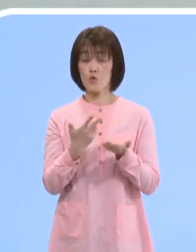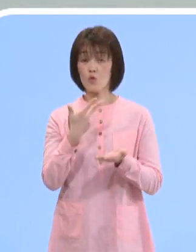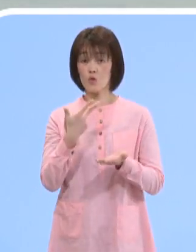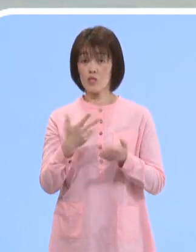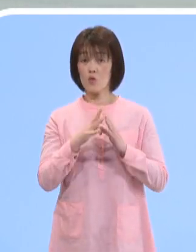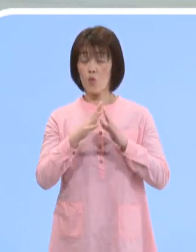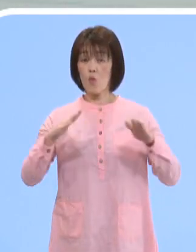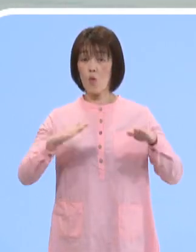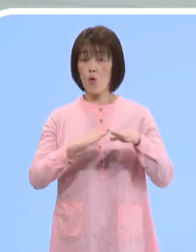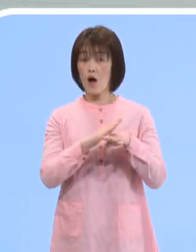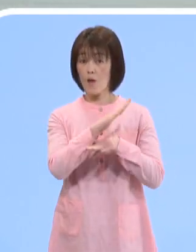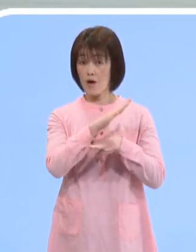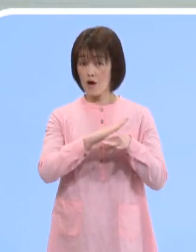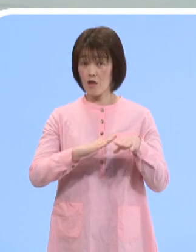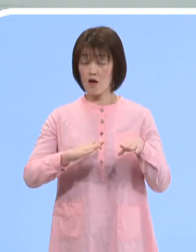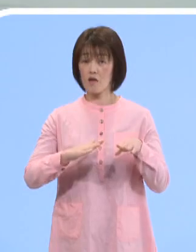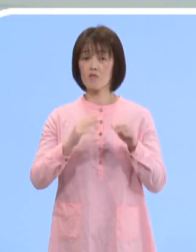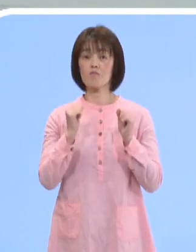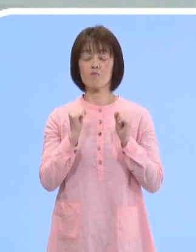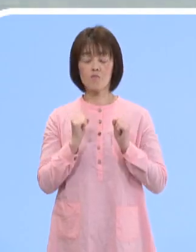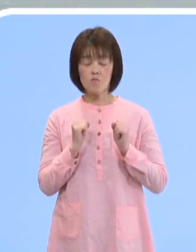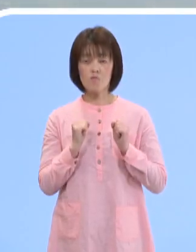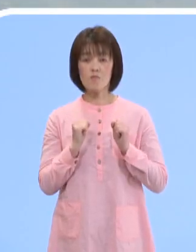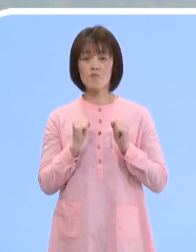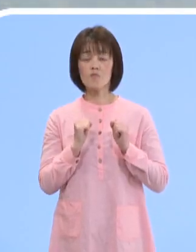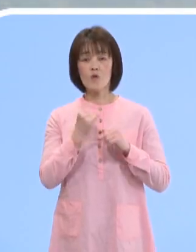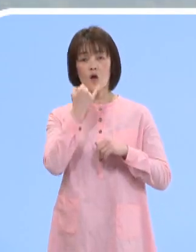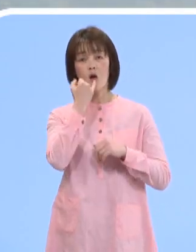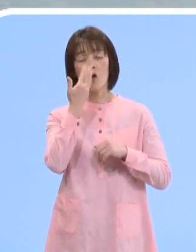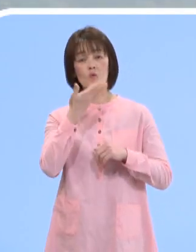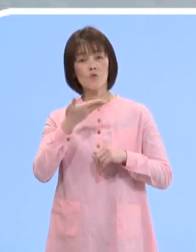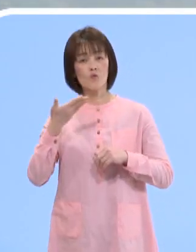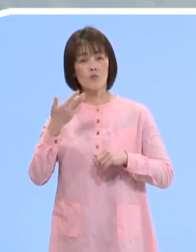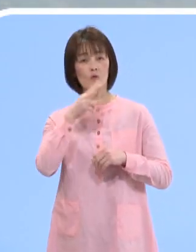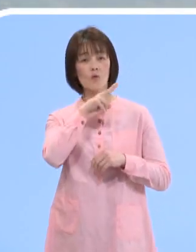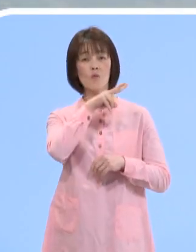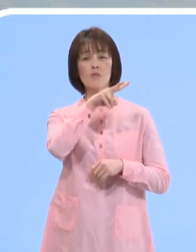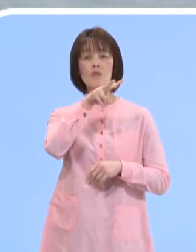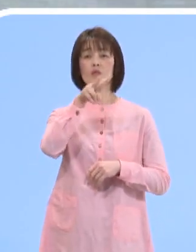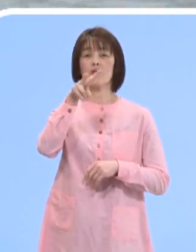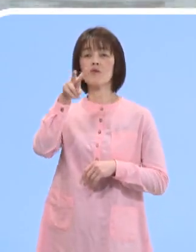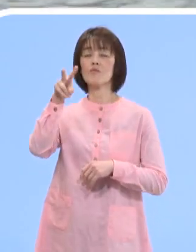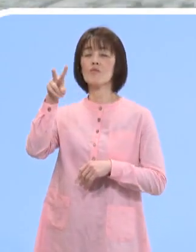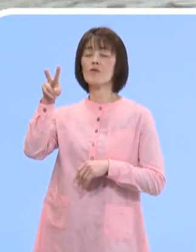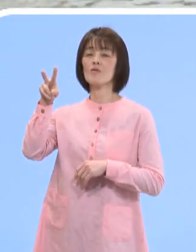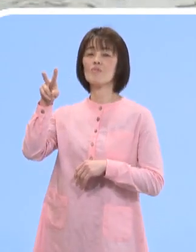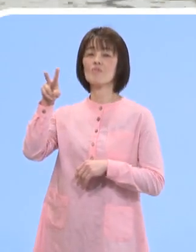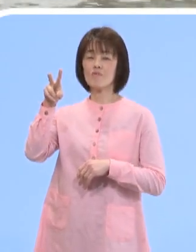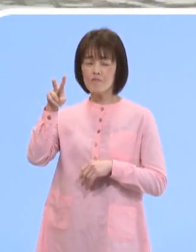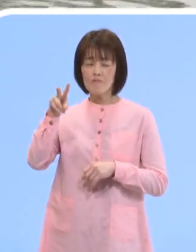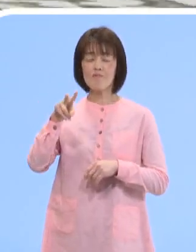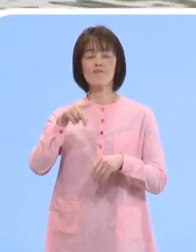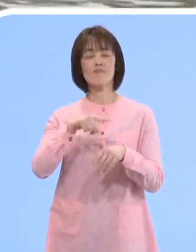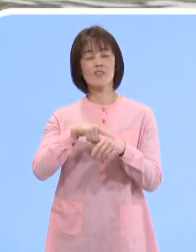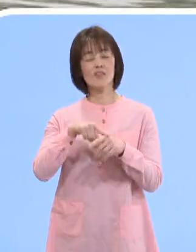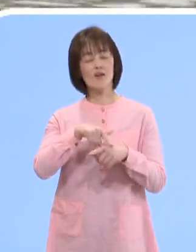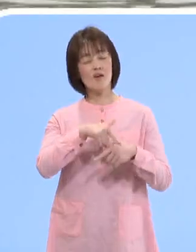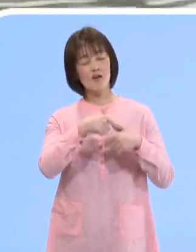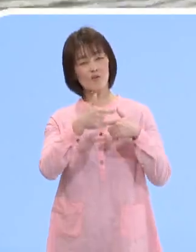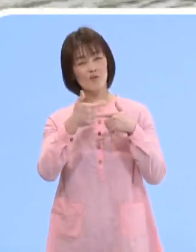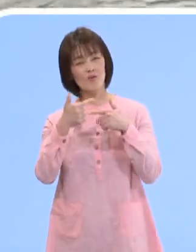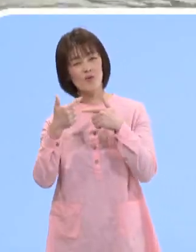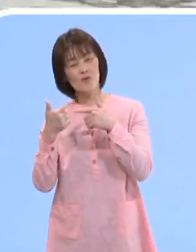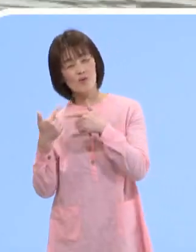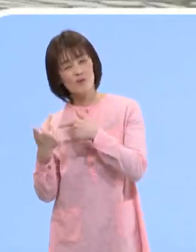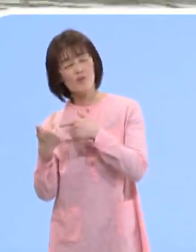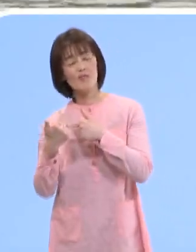浜海岸というところで今こうやってね、海をずっと見つめてるんですけど、このなんていうのかな、時間の経ち方がいいです